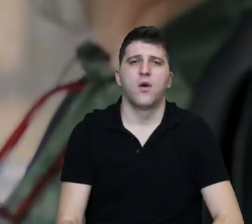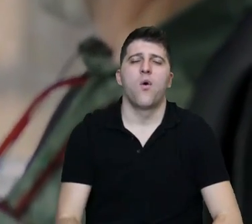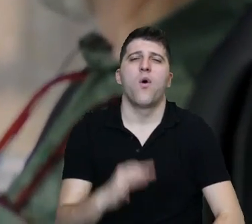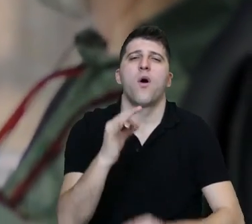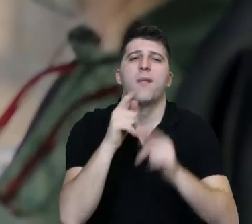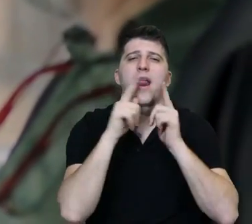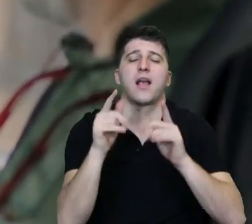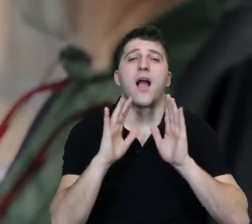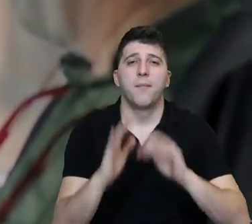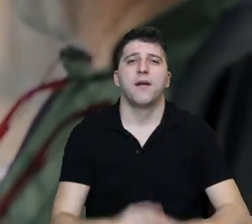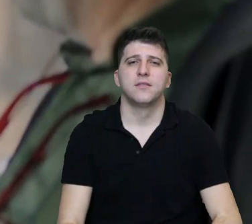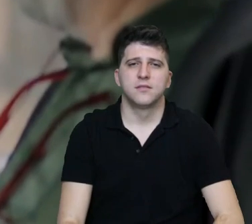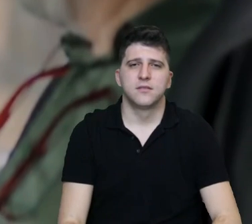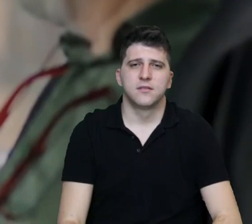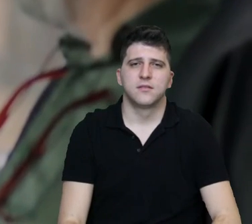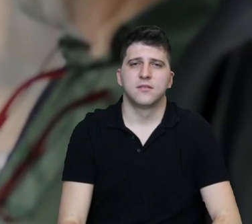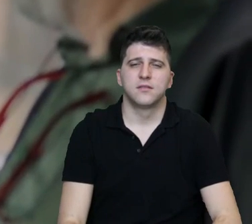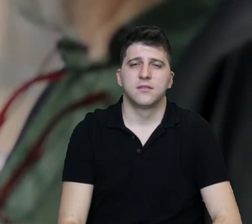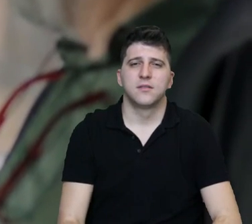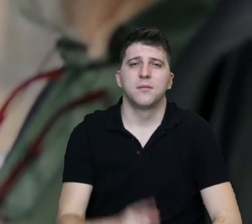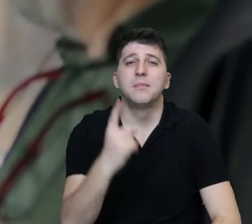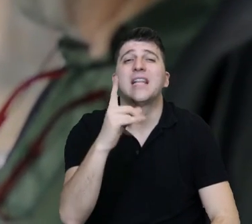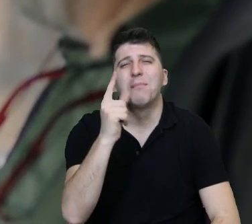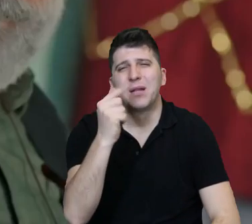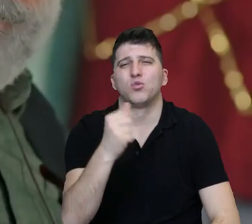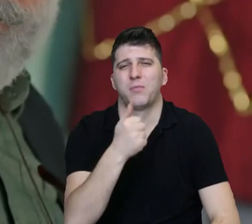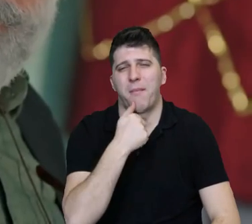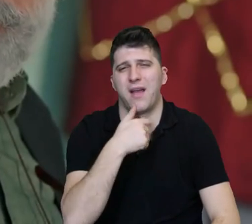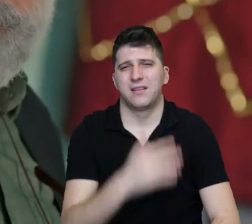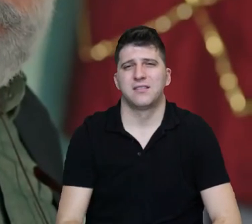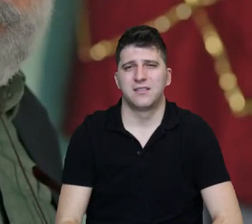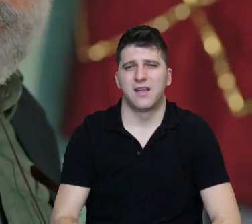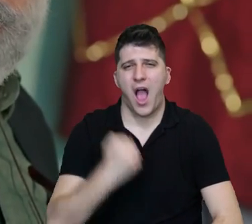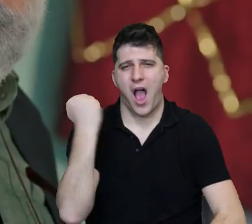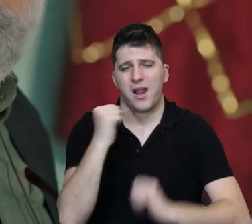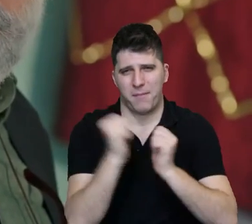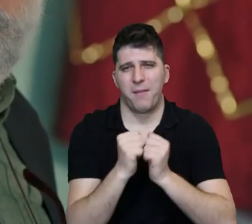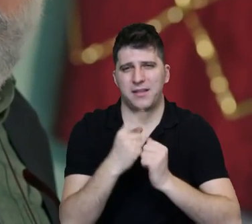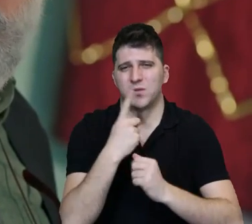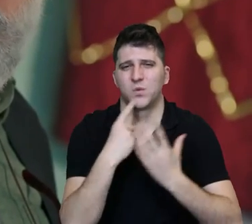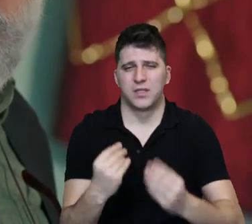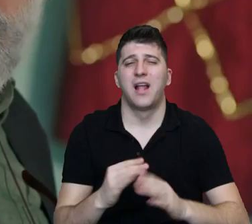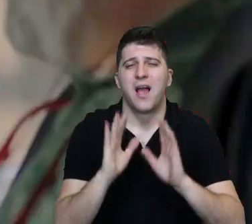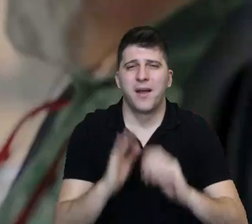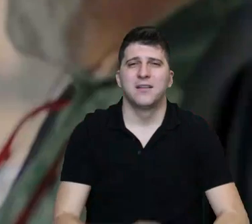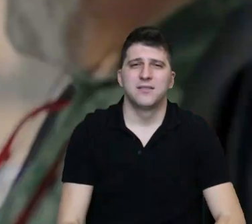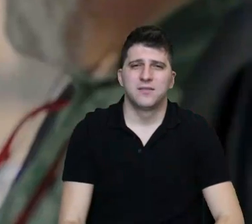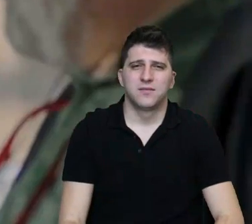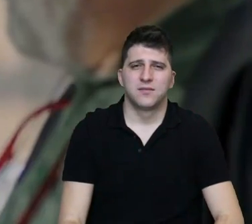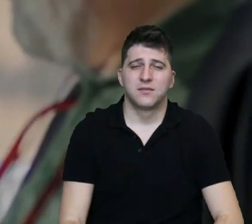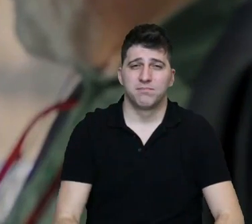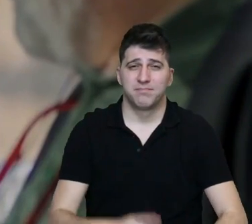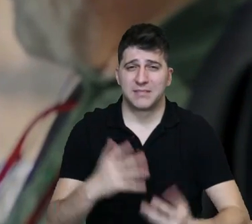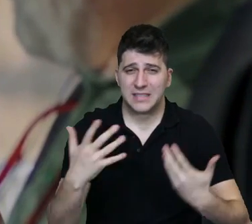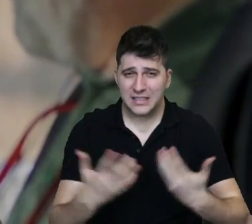barak. Ama bir değil de bir buçuk olsun baba. Yanına ayran da söyleriz. Yalnız salata